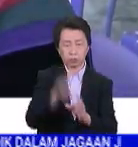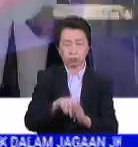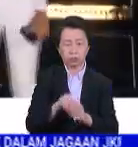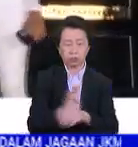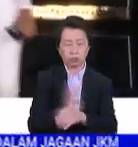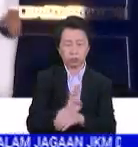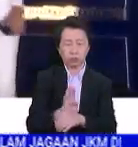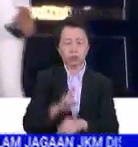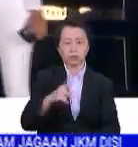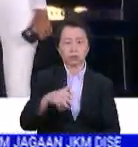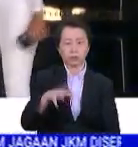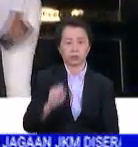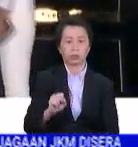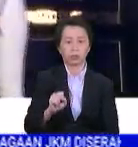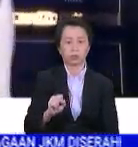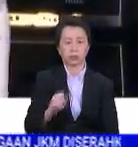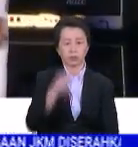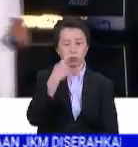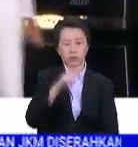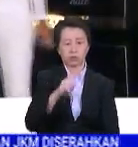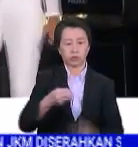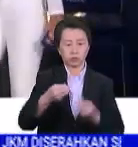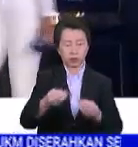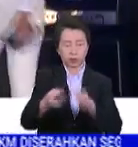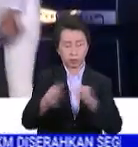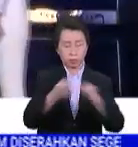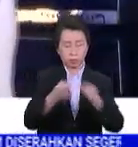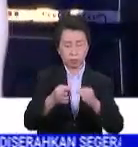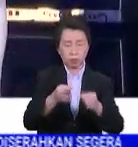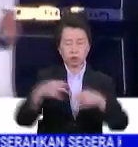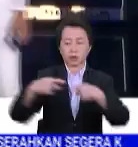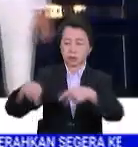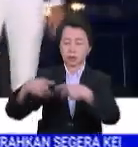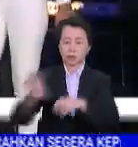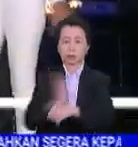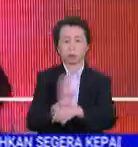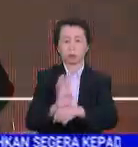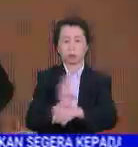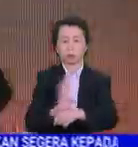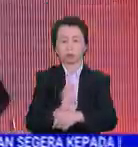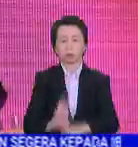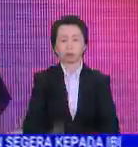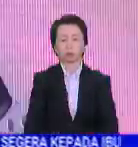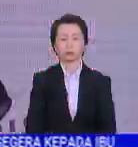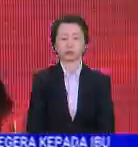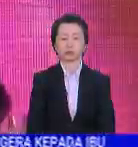usahawan industri kecil dan sederhana untuk diberi taklimat pemasaran perniagaan.